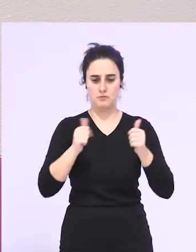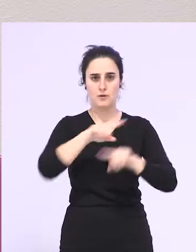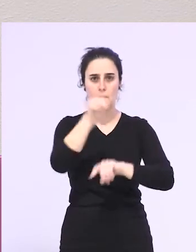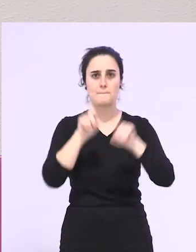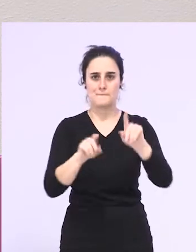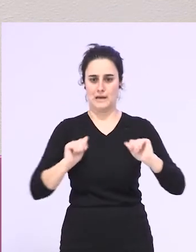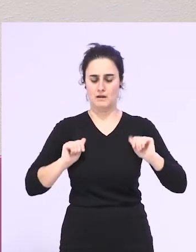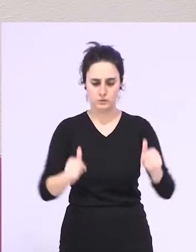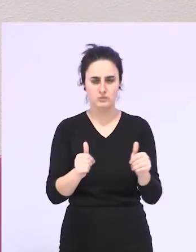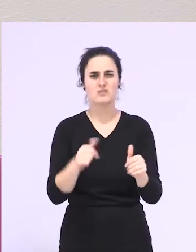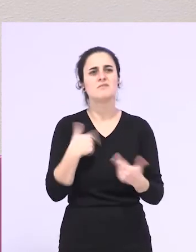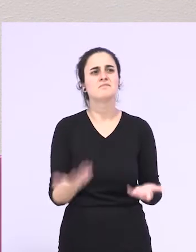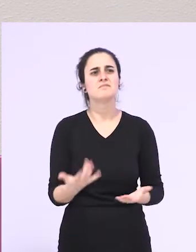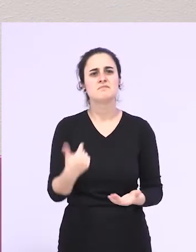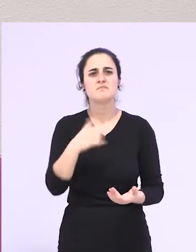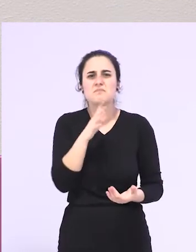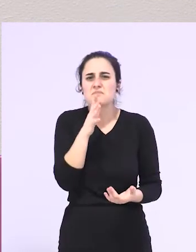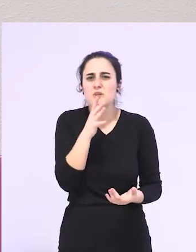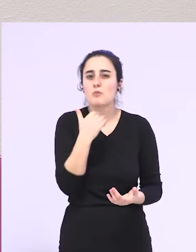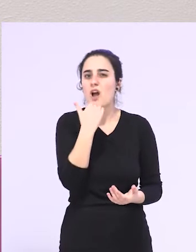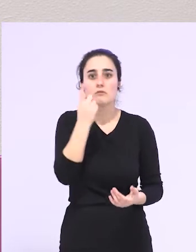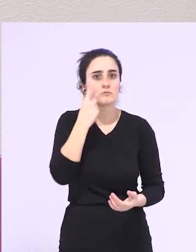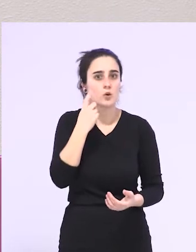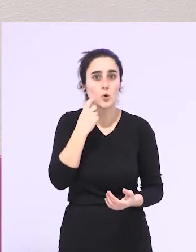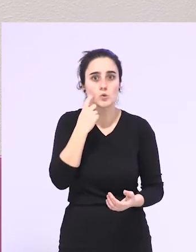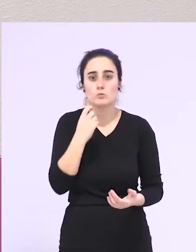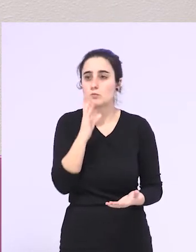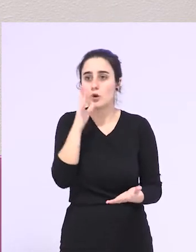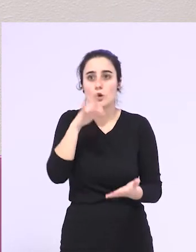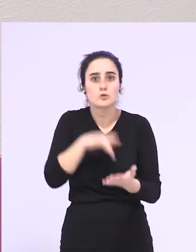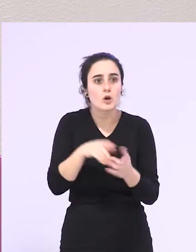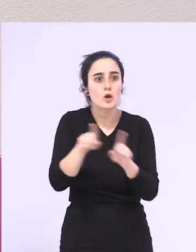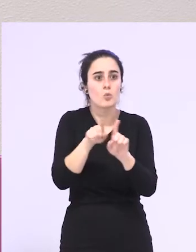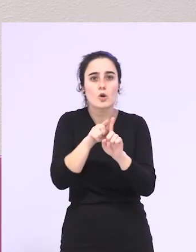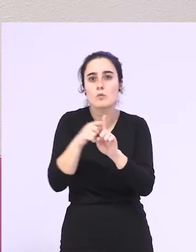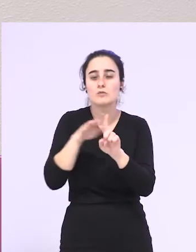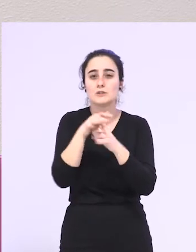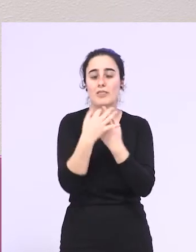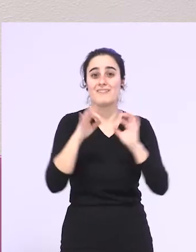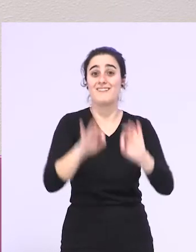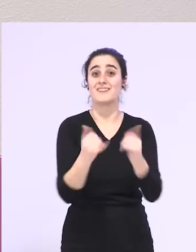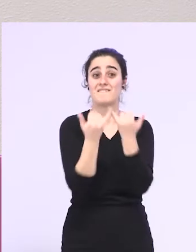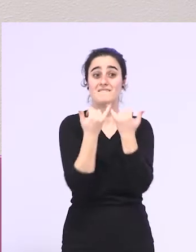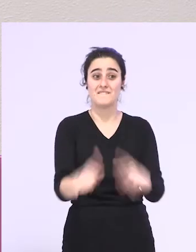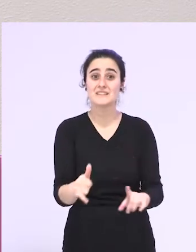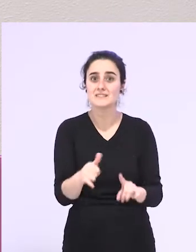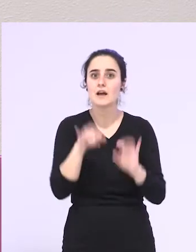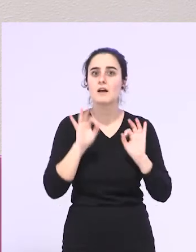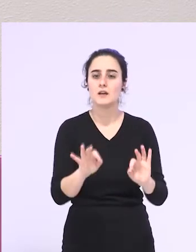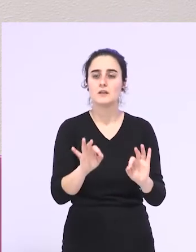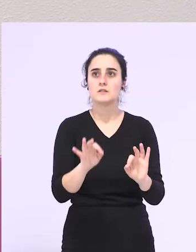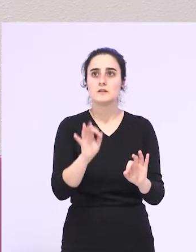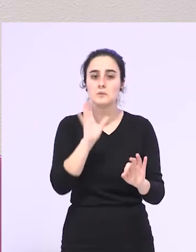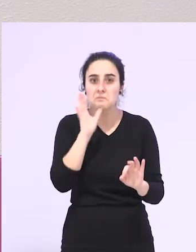zen zergatik hain ohikoa dan gauza bat, ez? Eraso bat, festa testu inguru batean, zergatik benetan hain ohikoa dan gauza